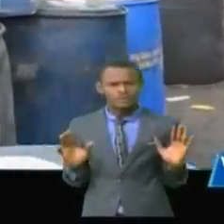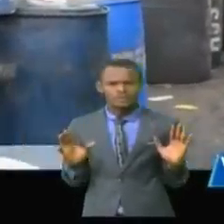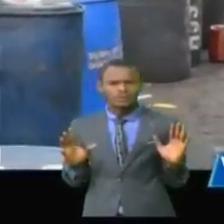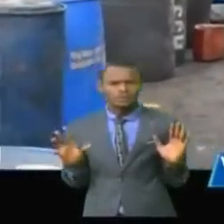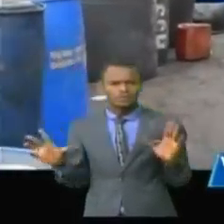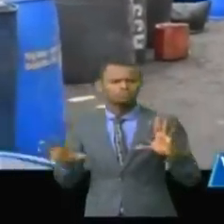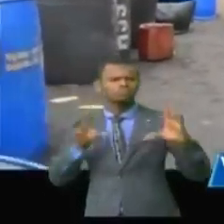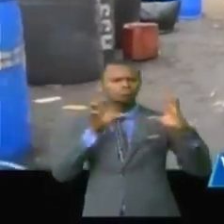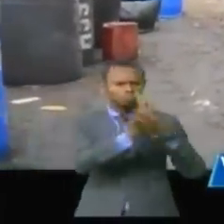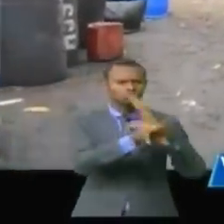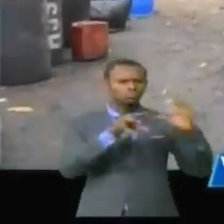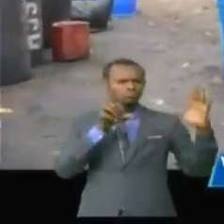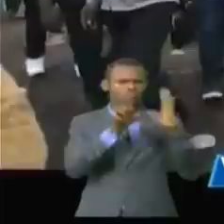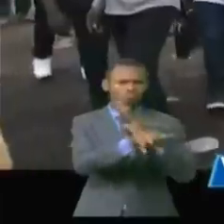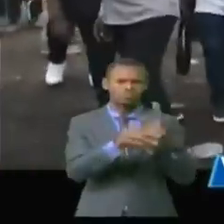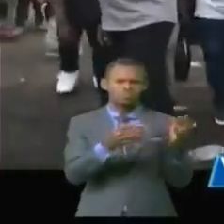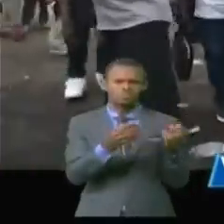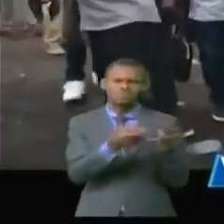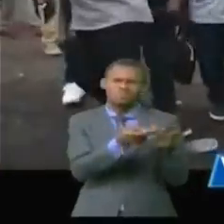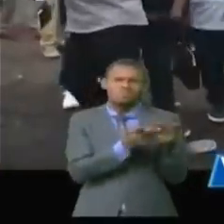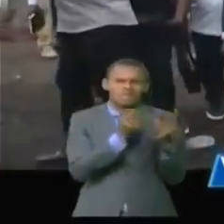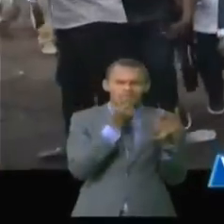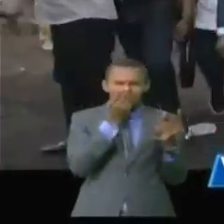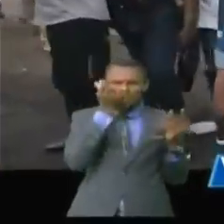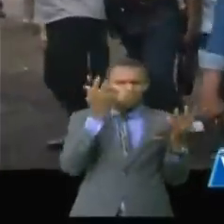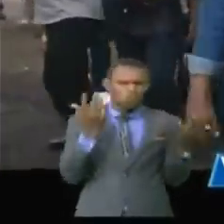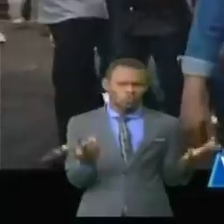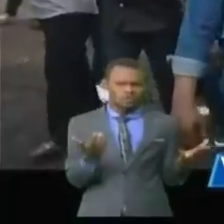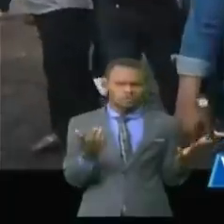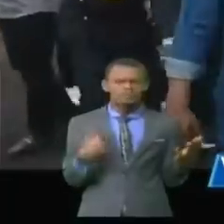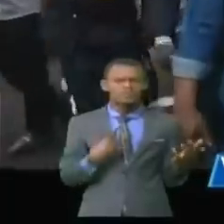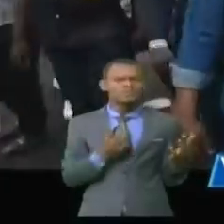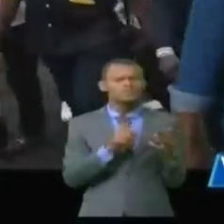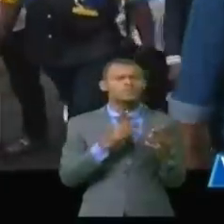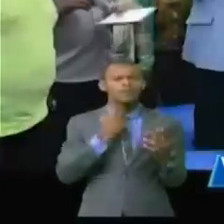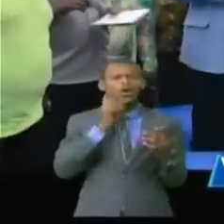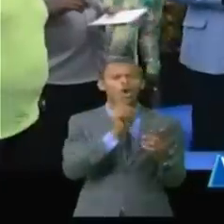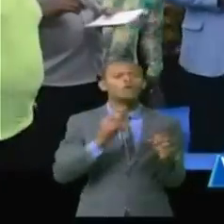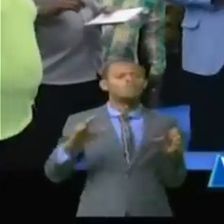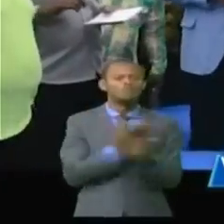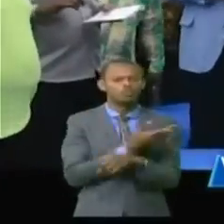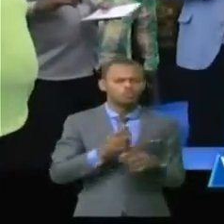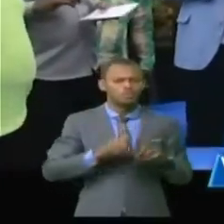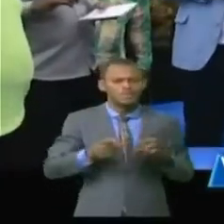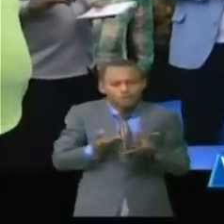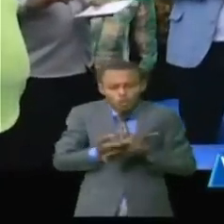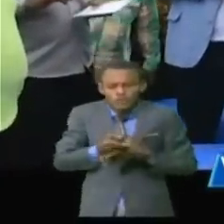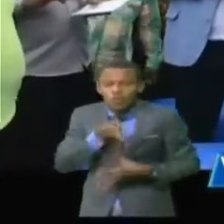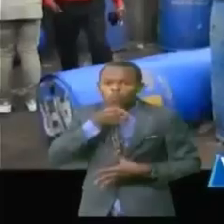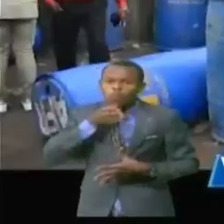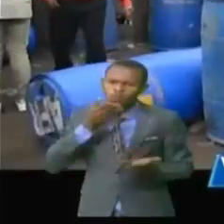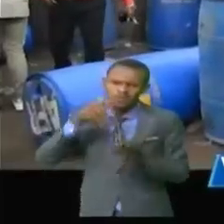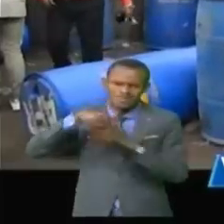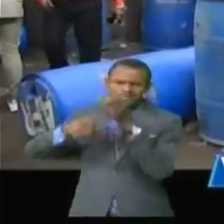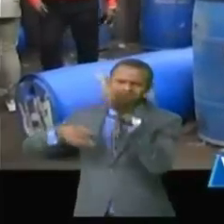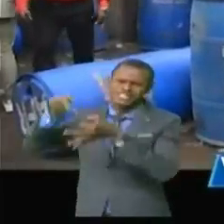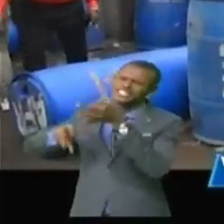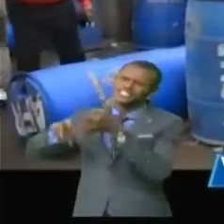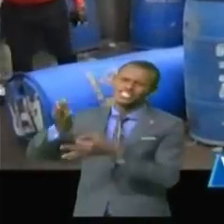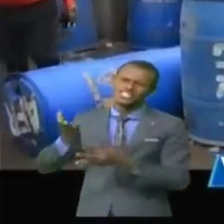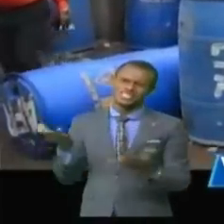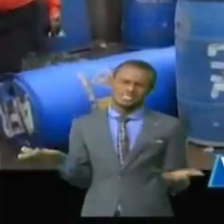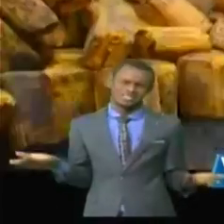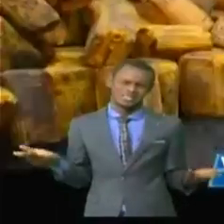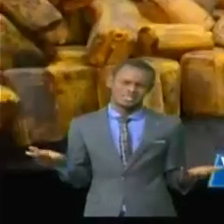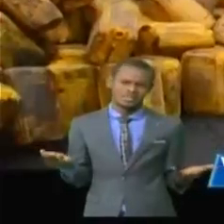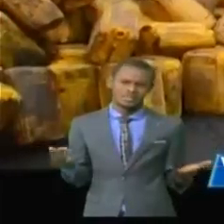avec toutes les conséquences possibles. Les dossiers de l'aire de guerpissement se trouvent déjà entre les mains des autorités judiciaires compétentes, ont